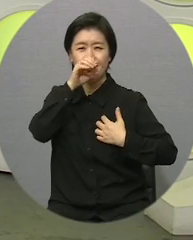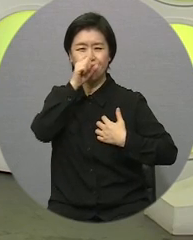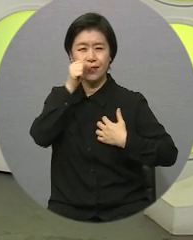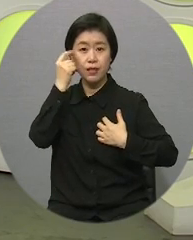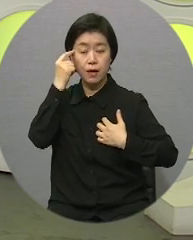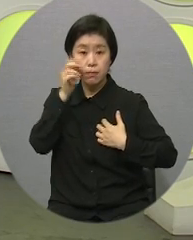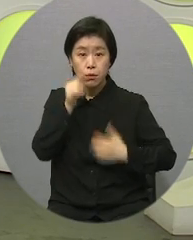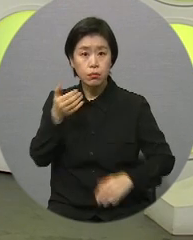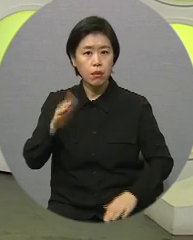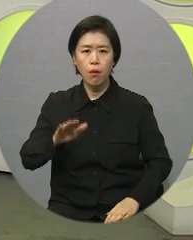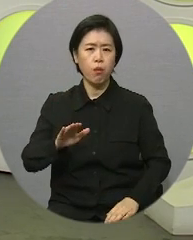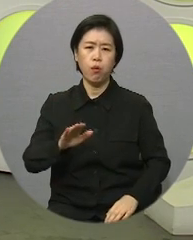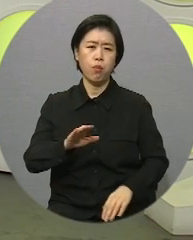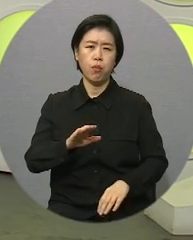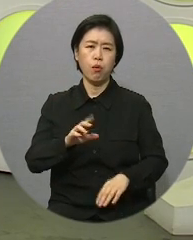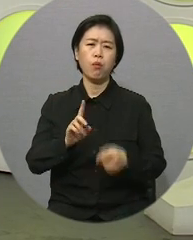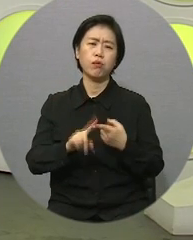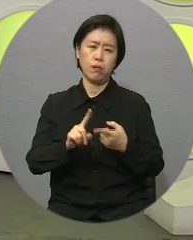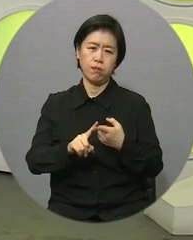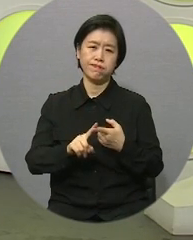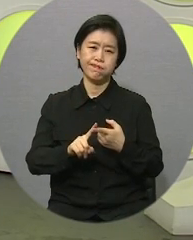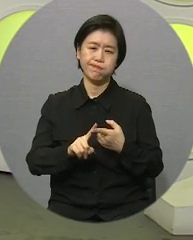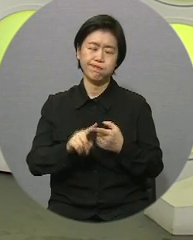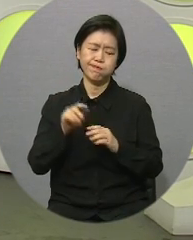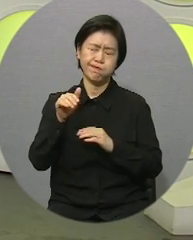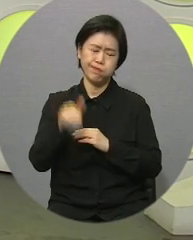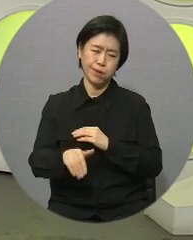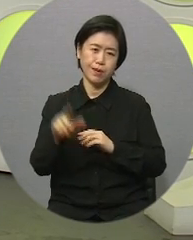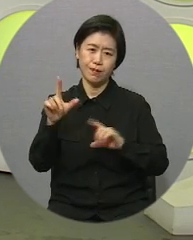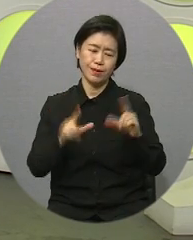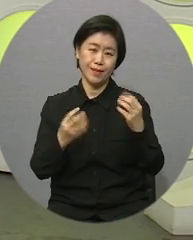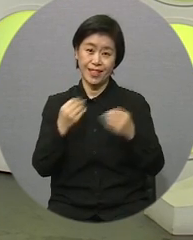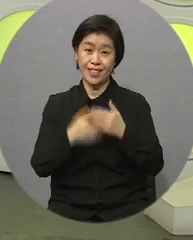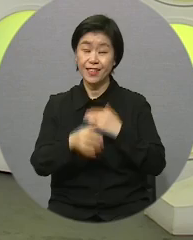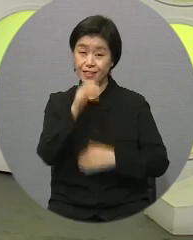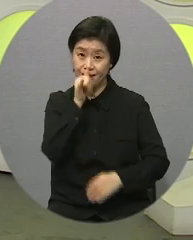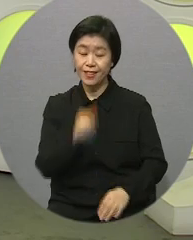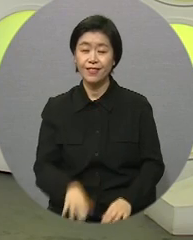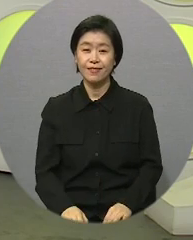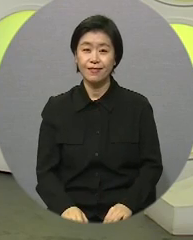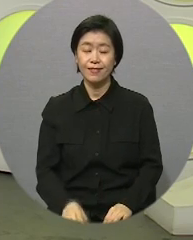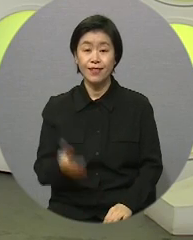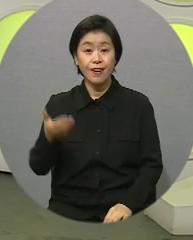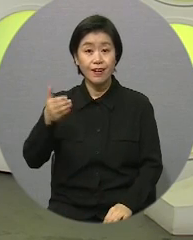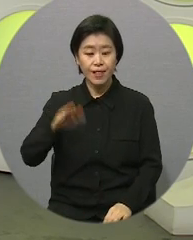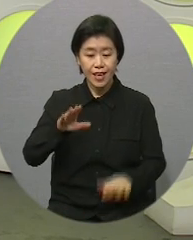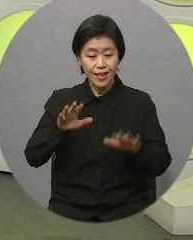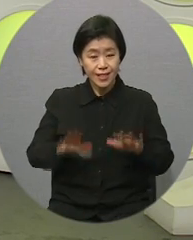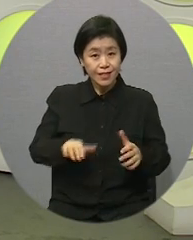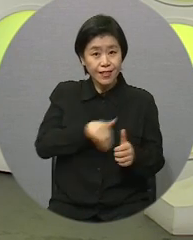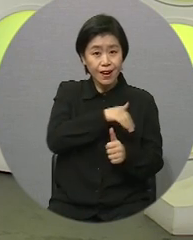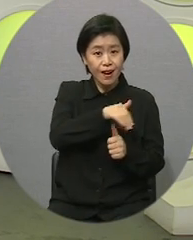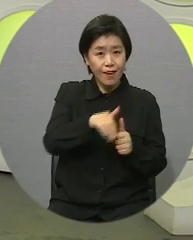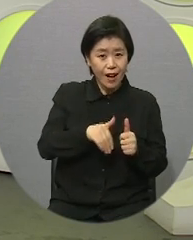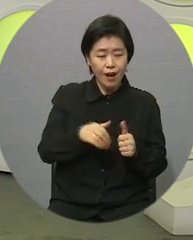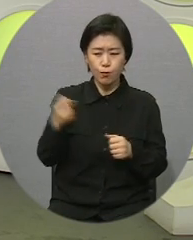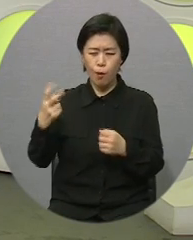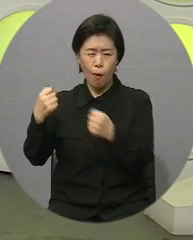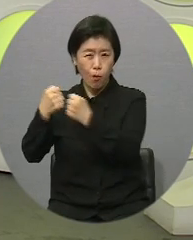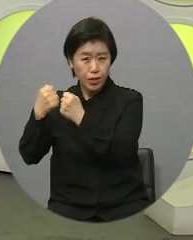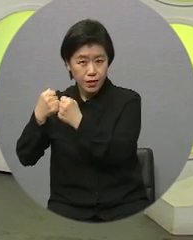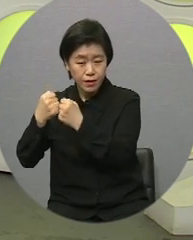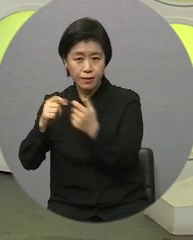분들이 좀 침체됐다 볼 수가 있거든요 그런데 이런 또 시기와 복싱을 생각해